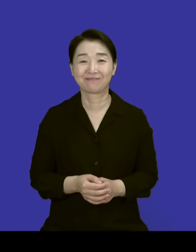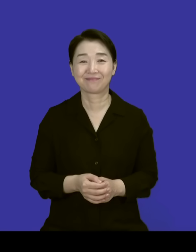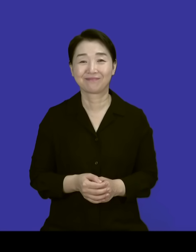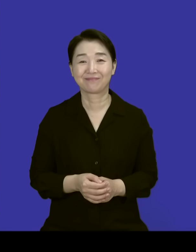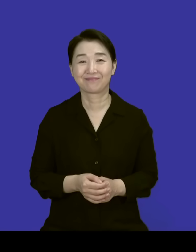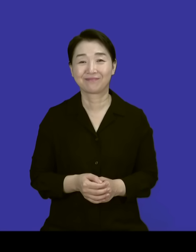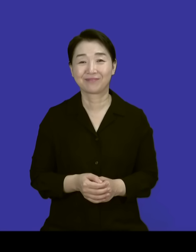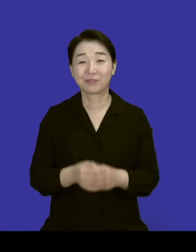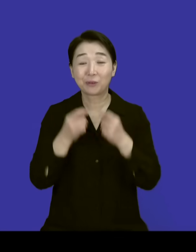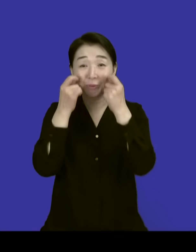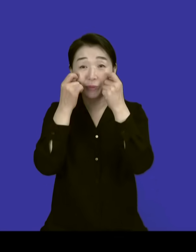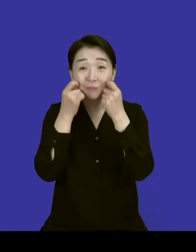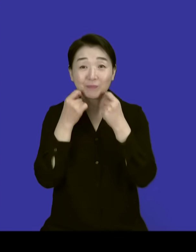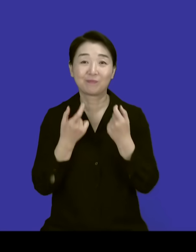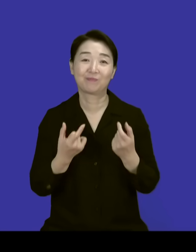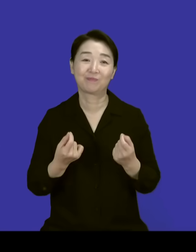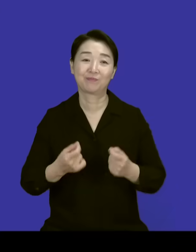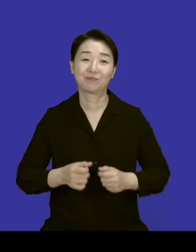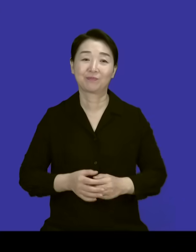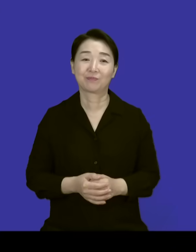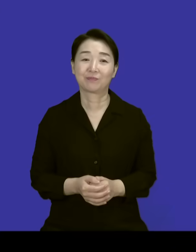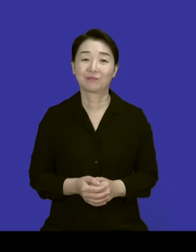괜히 또 눈물 날 것 같고. 네. 예.